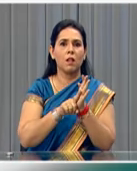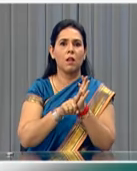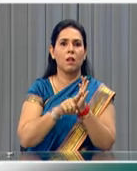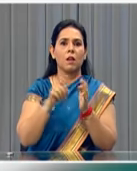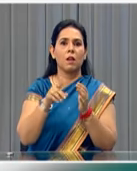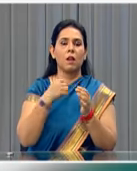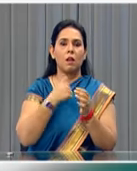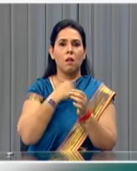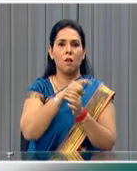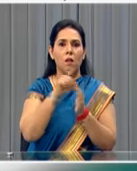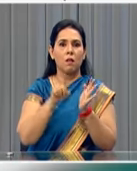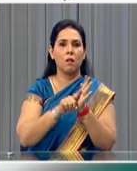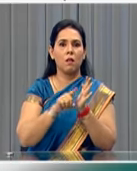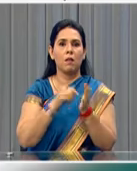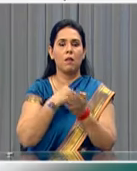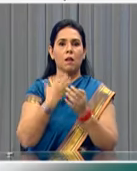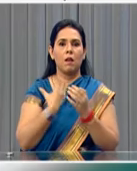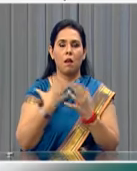उसे हमें